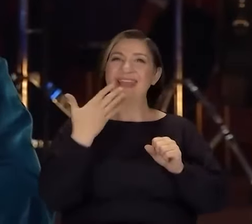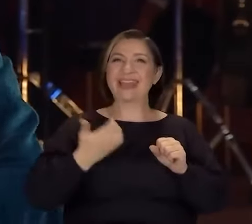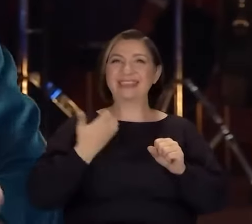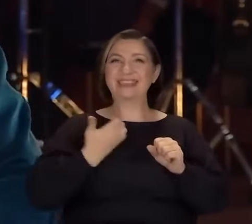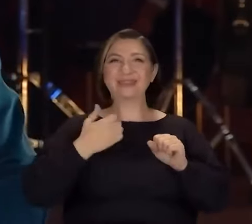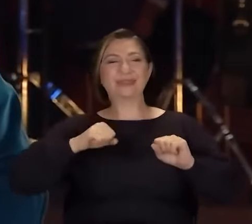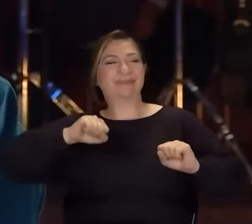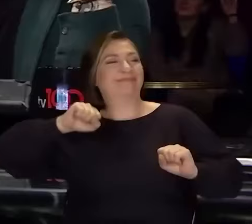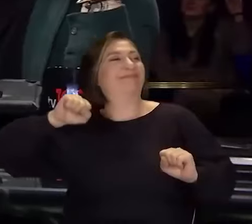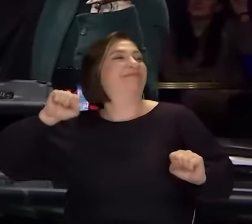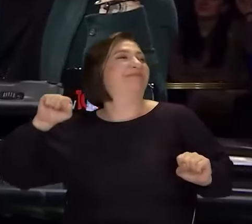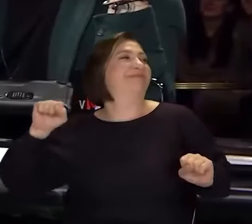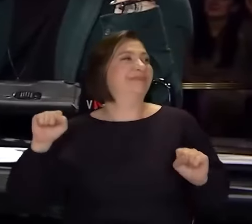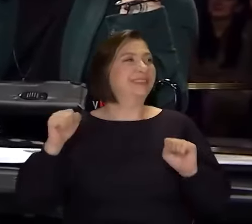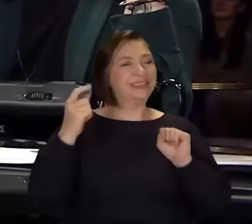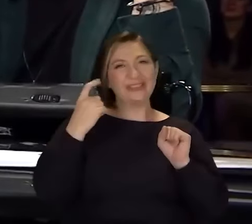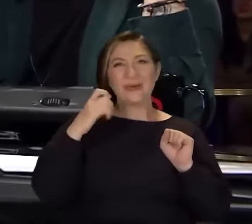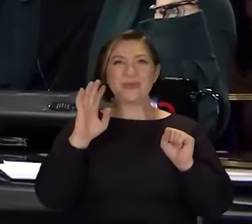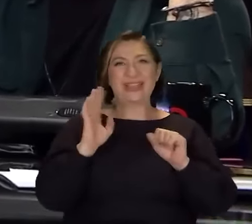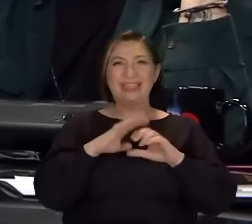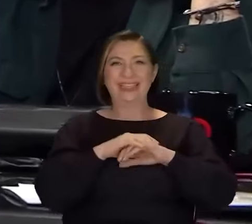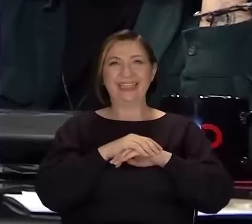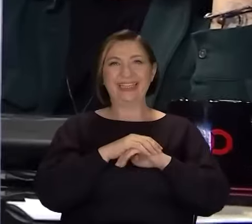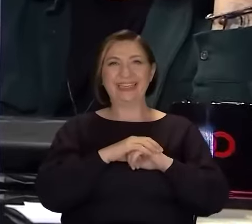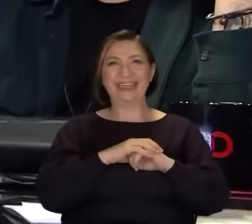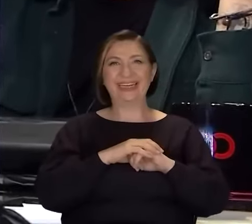yakışıklı uyanıyorum ki sormayın.